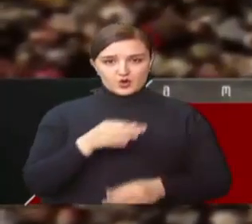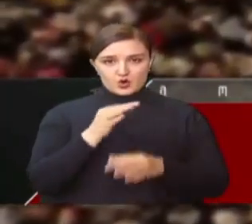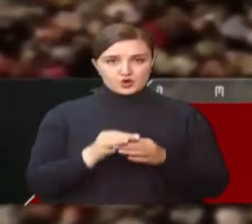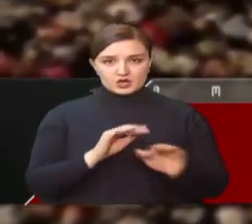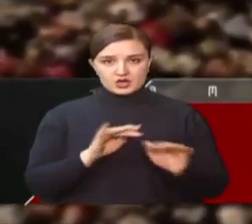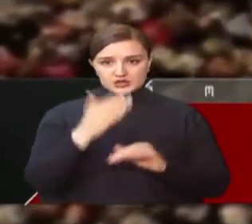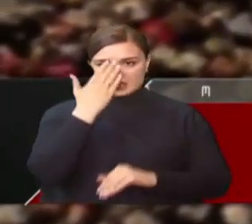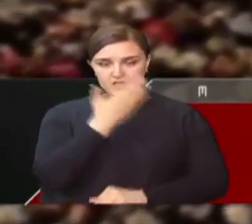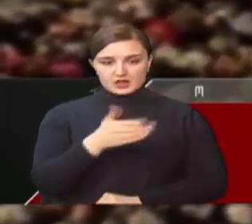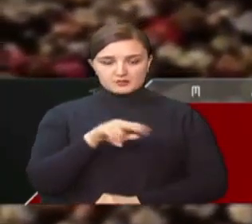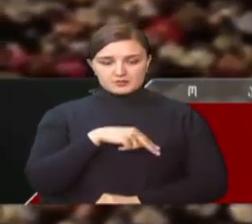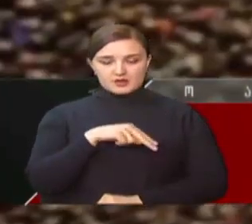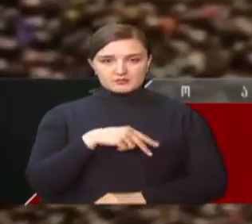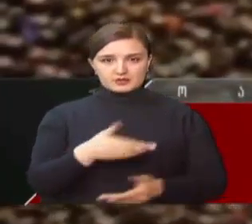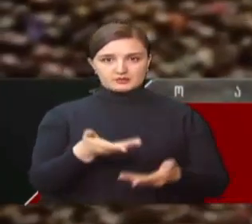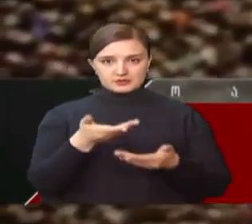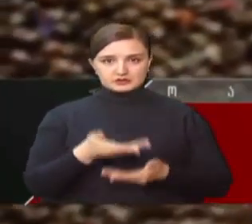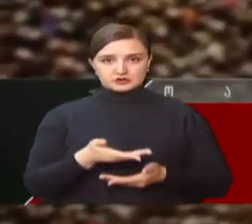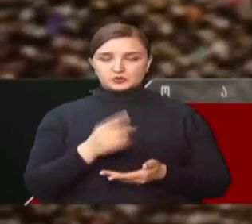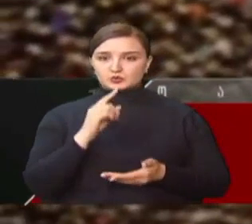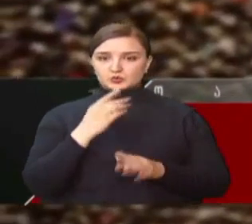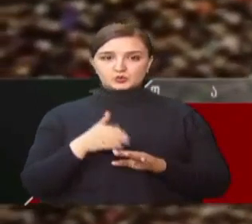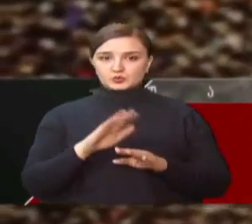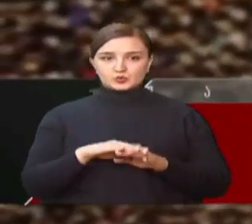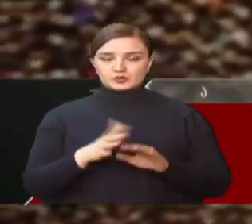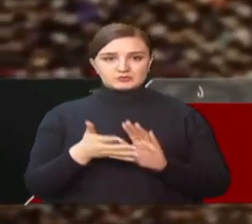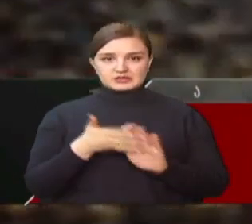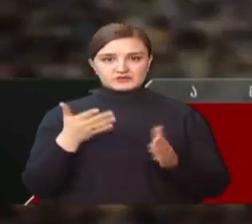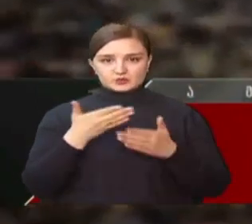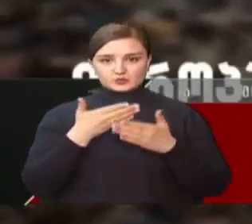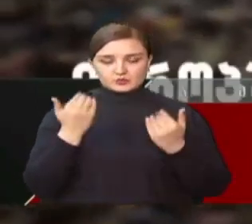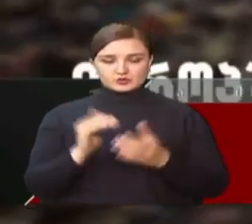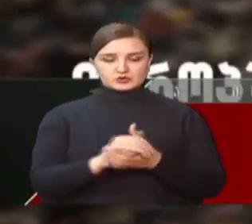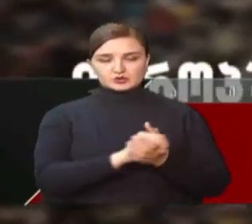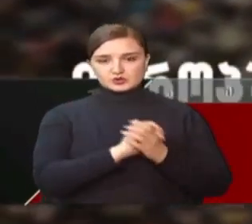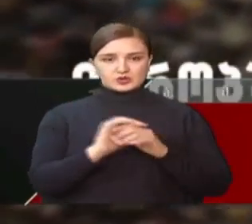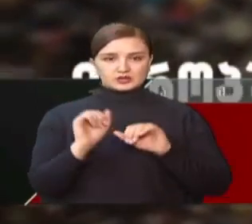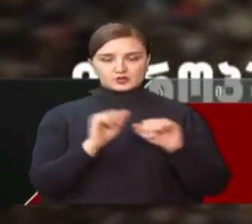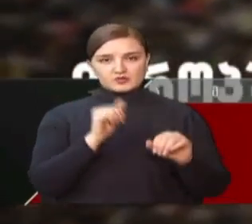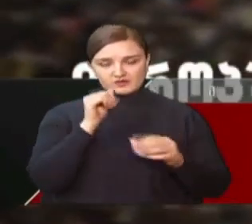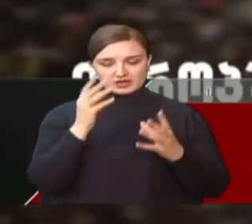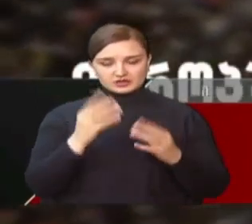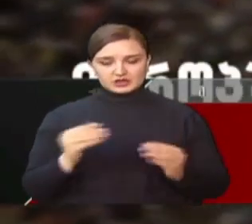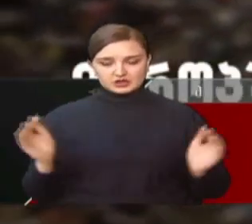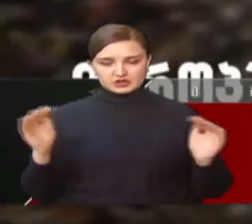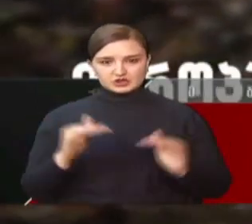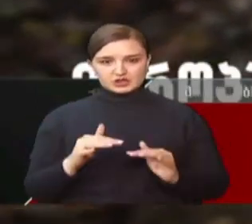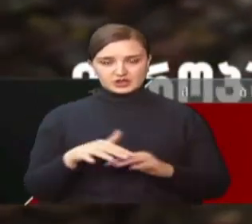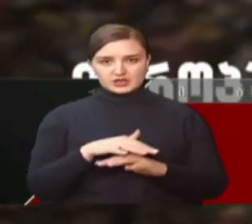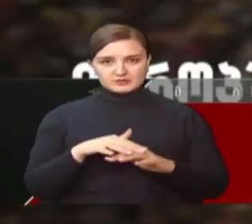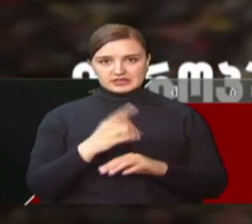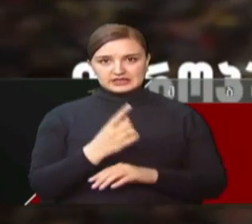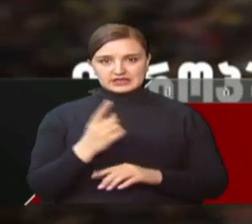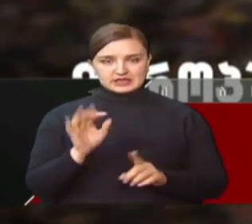ორგანიზატორები ხალხს პარლამენტის წინ ეპატიჟებიან, მაშინ რთული გამოსაცნობი არ არის, რომ სოლიდარობის გამოხატვა ხვალინდელი შეკრების ერთადერთი მიზანი